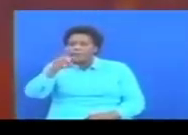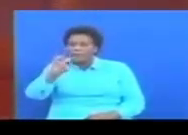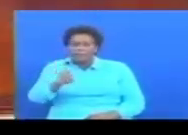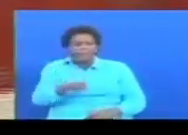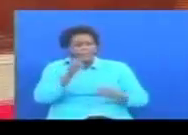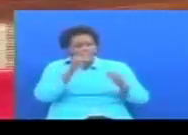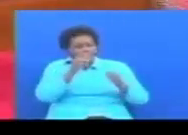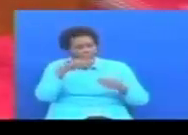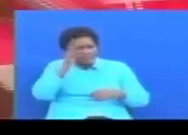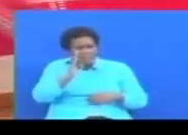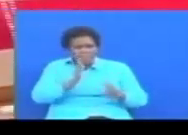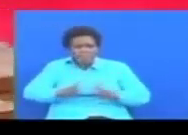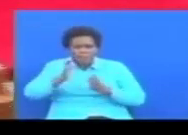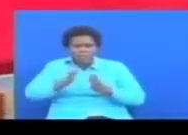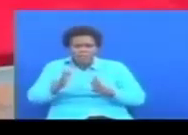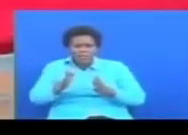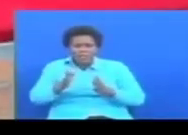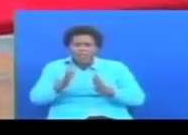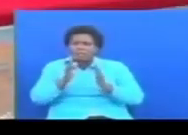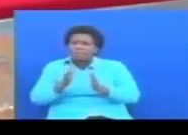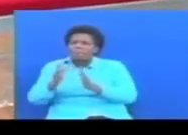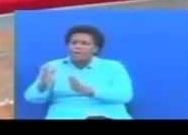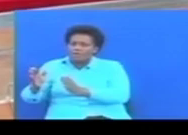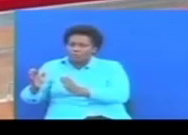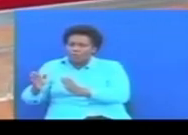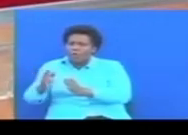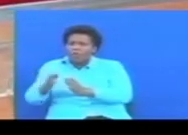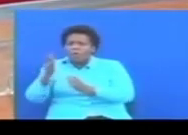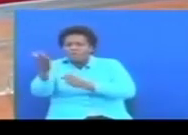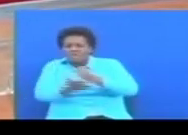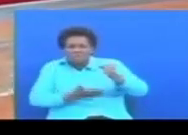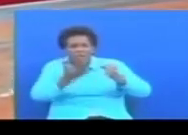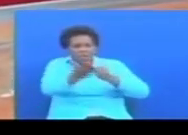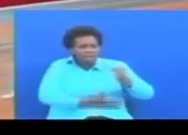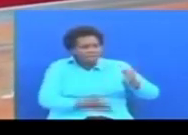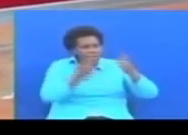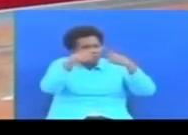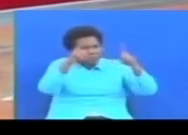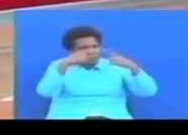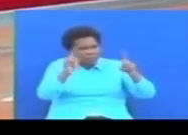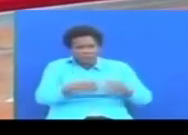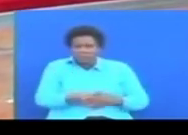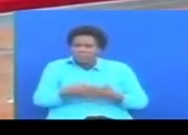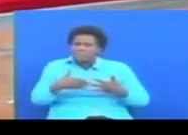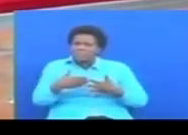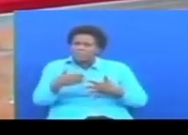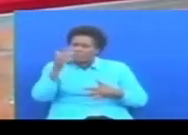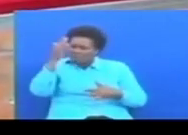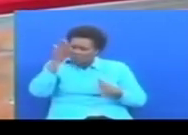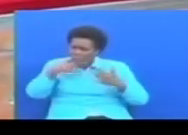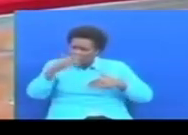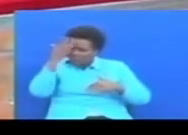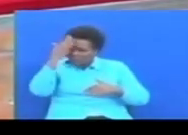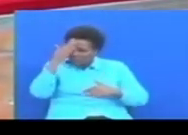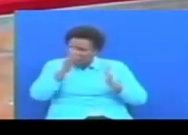Je, taratibu hizo zitakamilika lini? Naibu Waziri Constantine Kanyasu anaenda kutoa majibu.